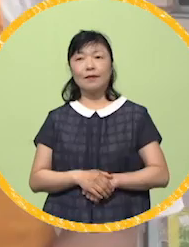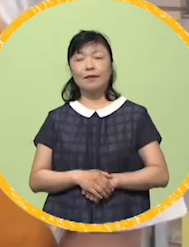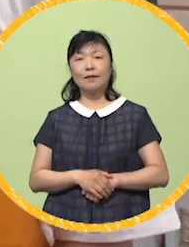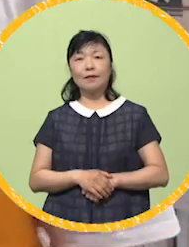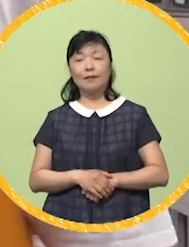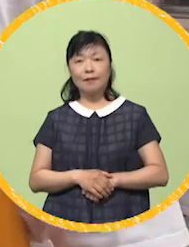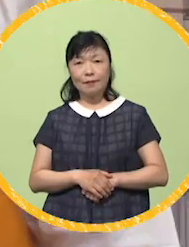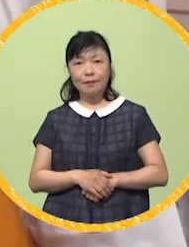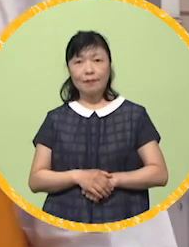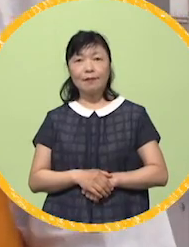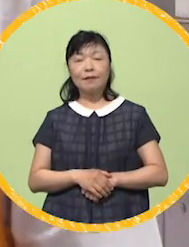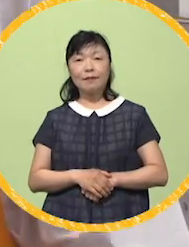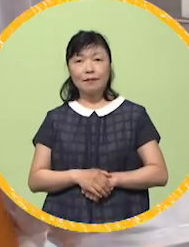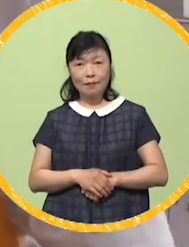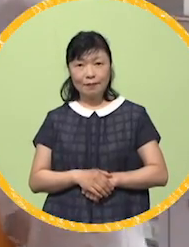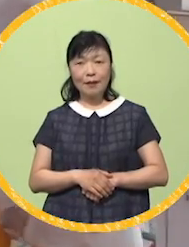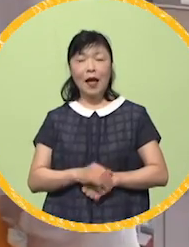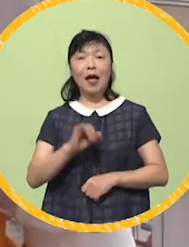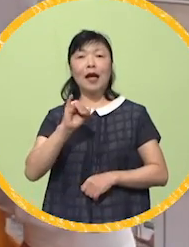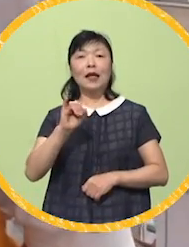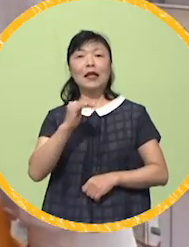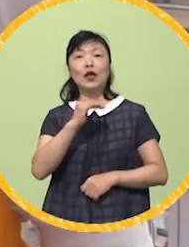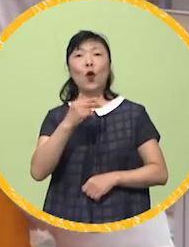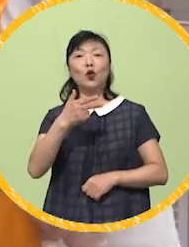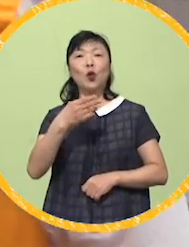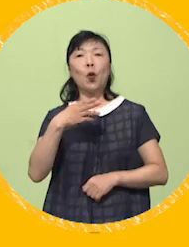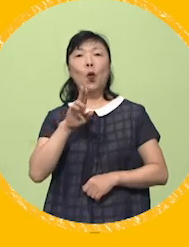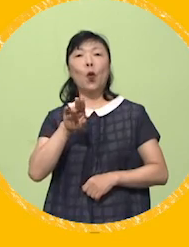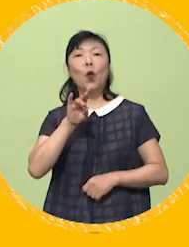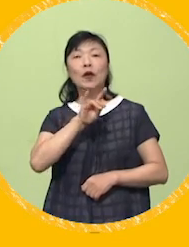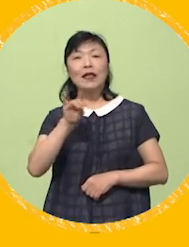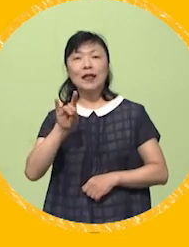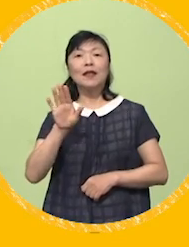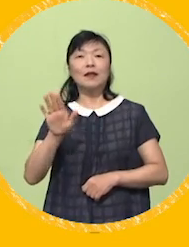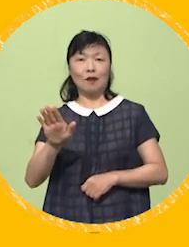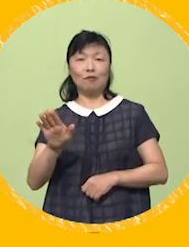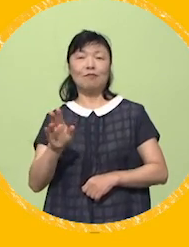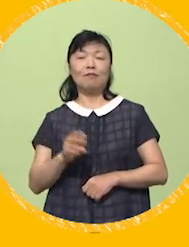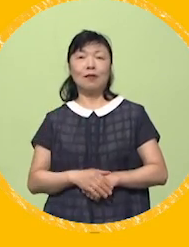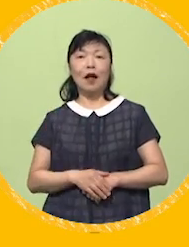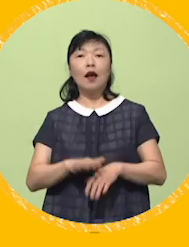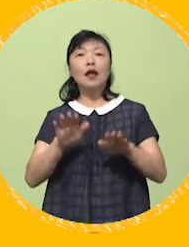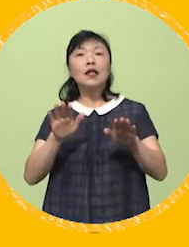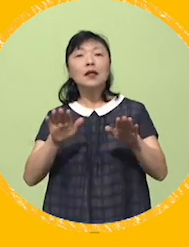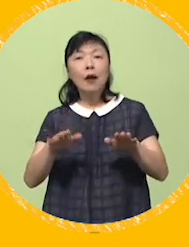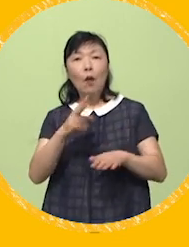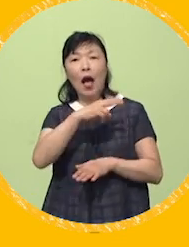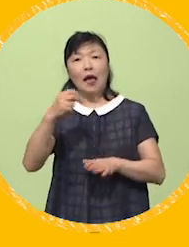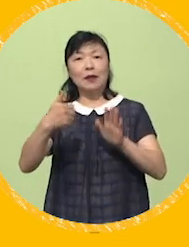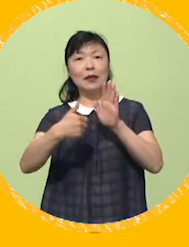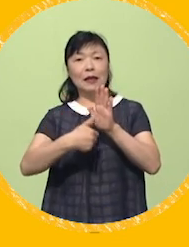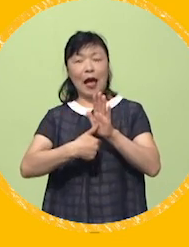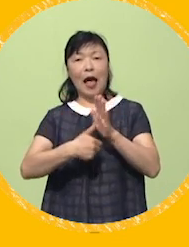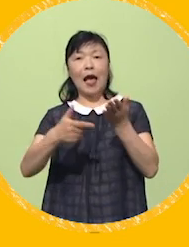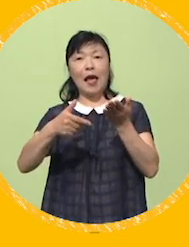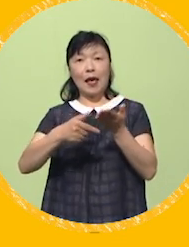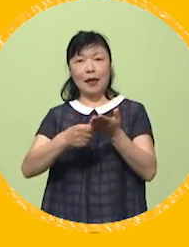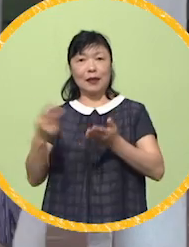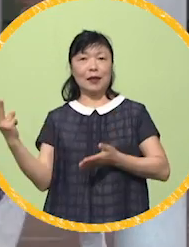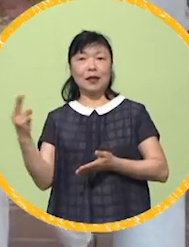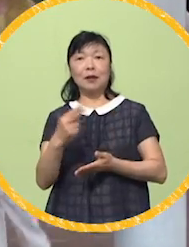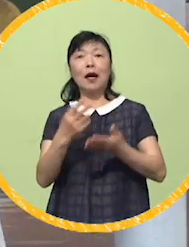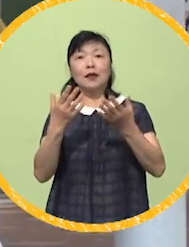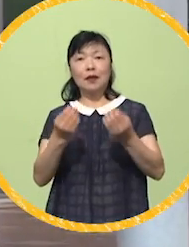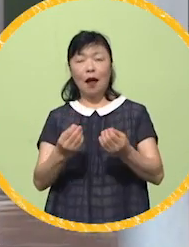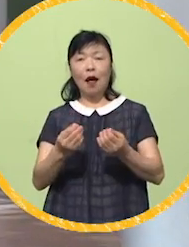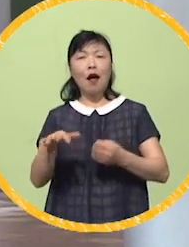かなすて長者囲碁将棋でございます。よろしくお願いします。 というわけで、今週は海老名駅にやってきました。海老